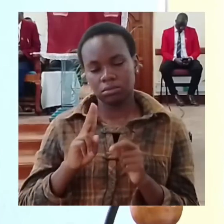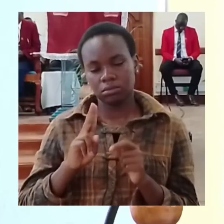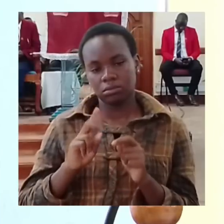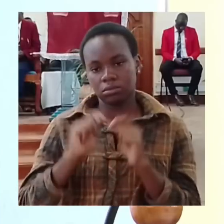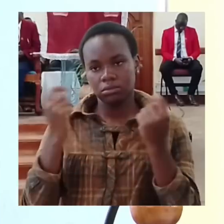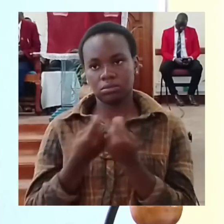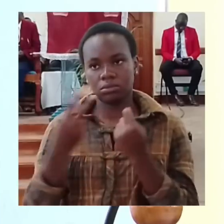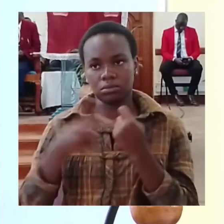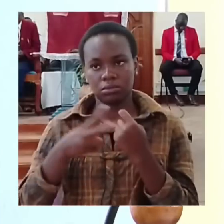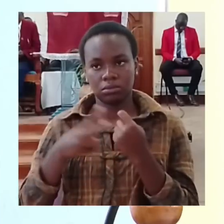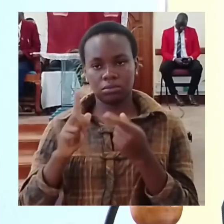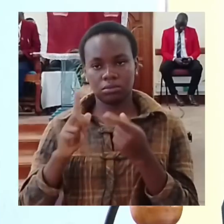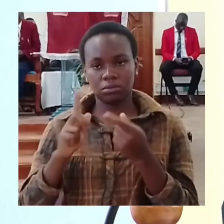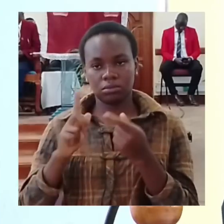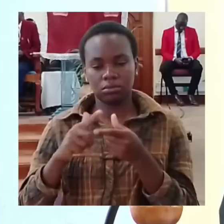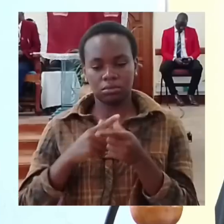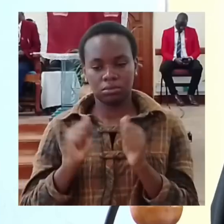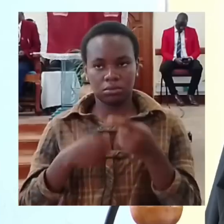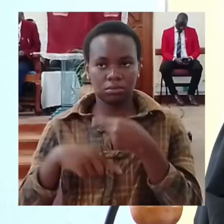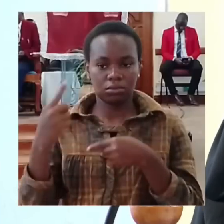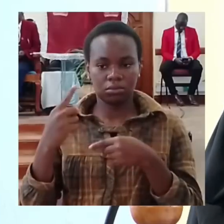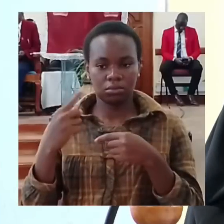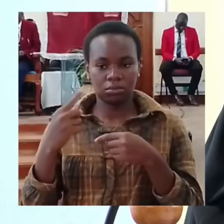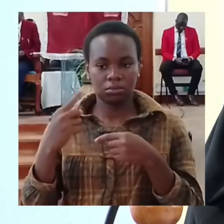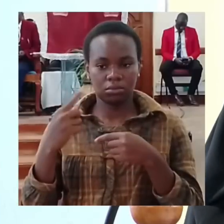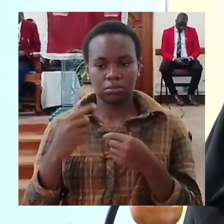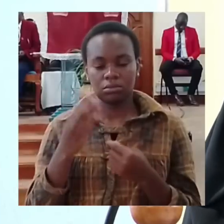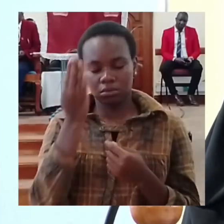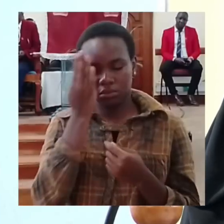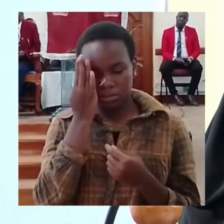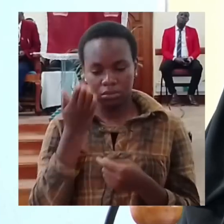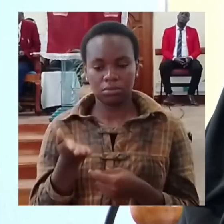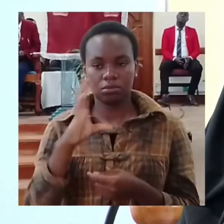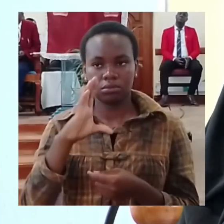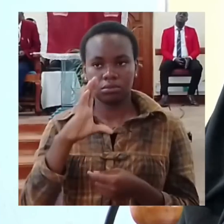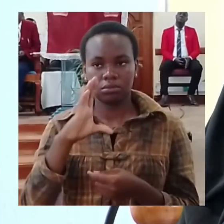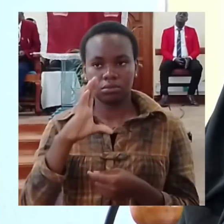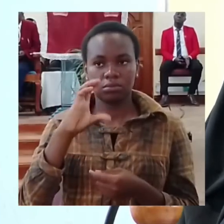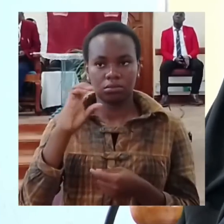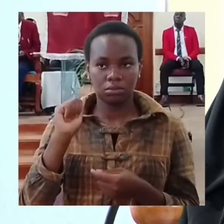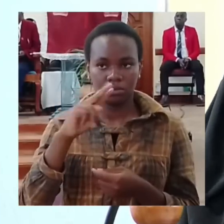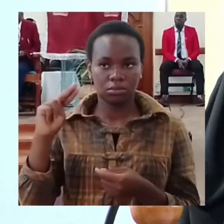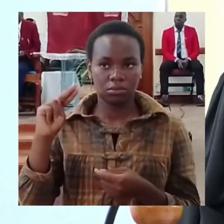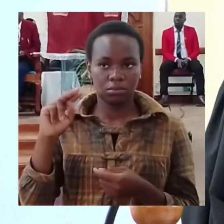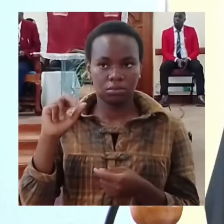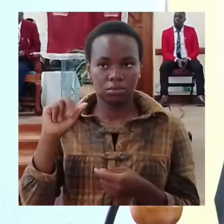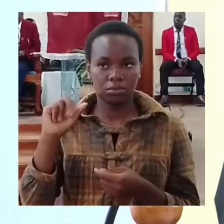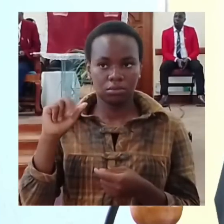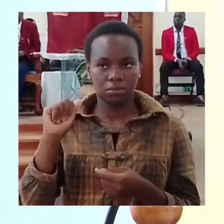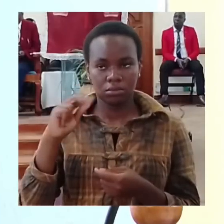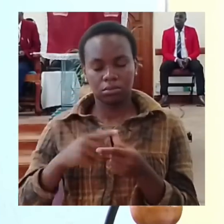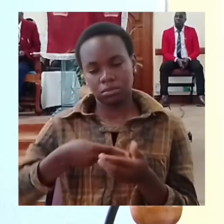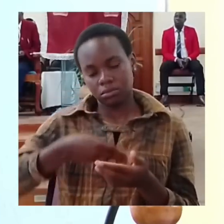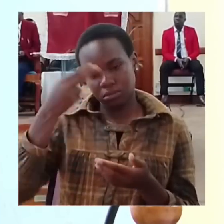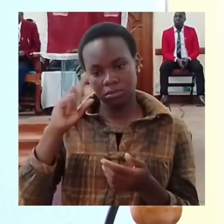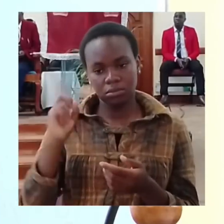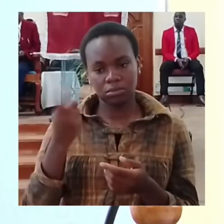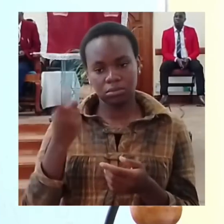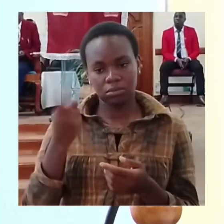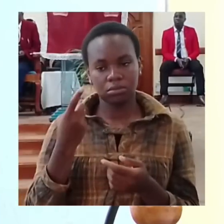7 nigetha a-establish kana anengere ciana cia Isiraeli Kanani. Na harĩa twathoma ithoma ritũ rĩa